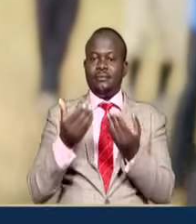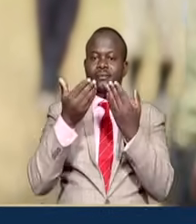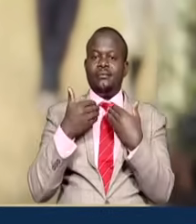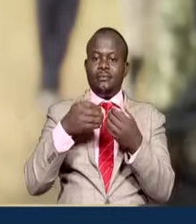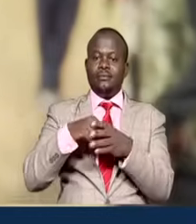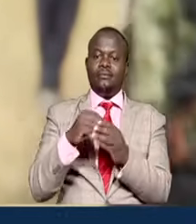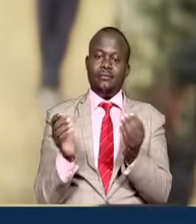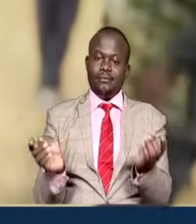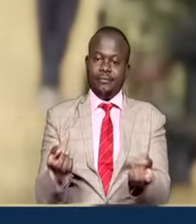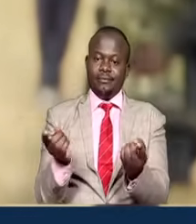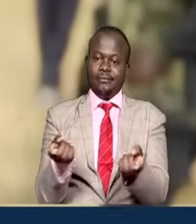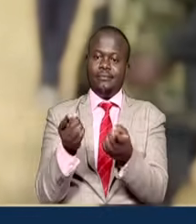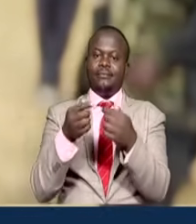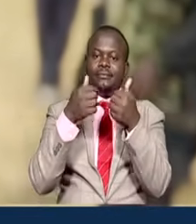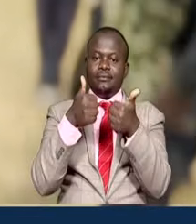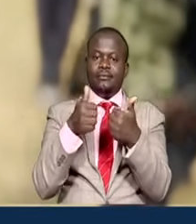amatungo